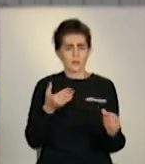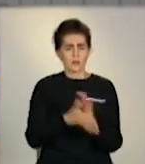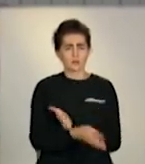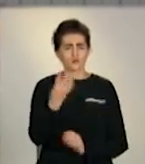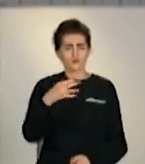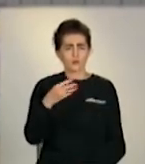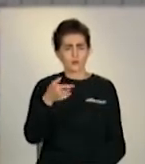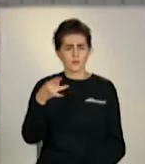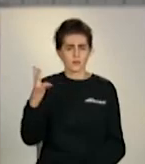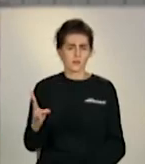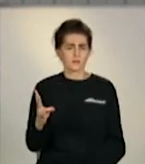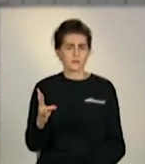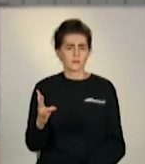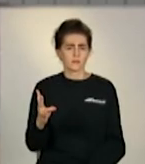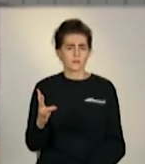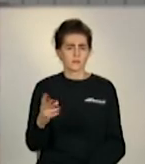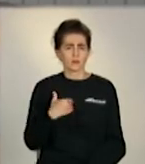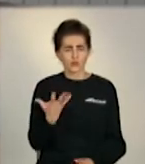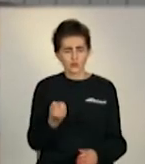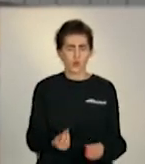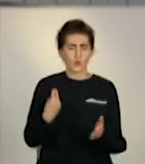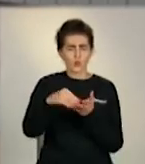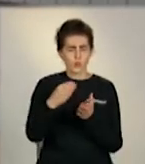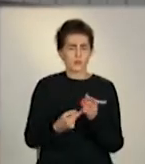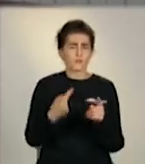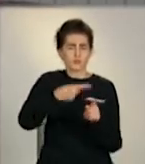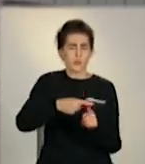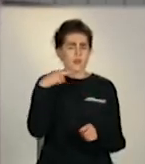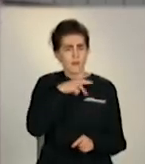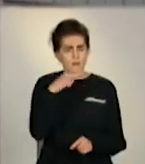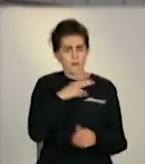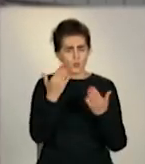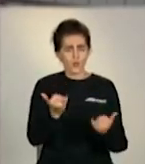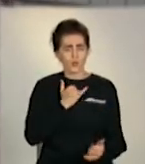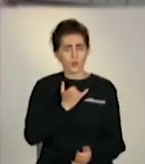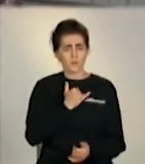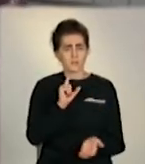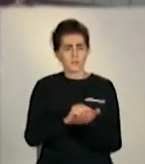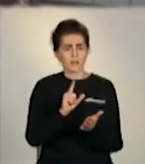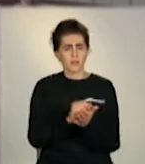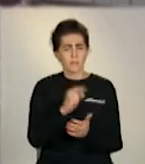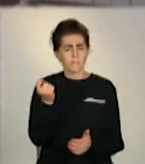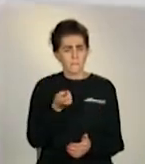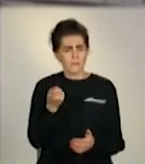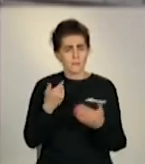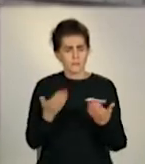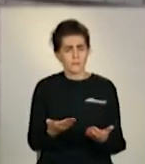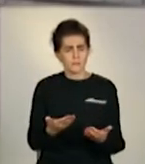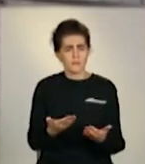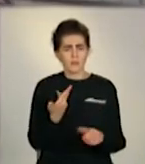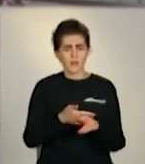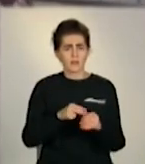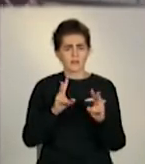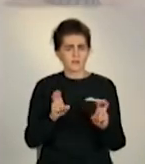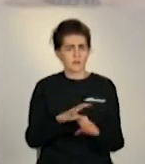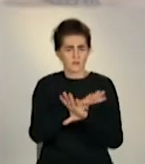не считая то, что я покупаю лекарства. Учитывая, что у меня пенсия минимальная, это